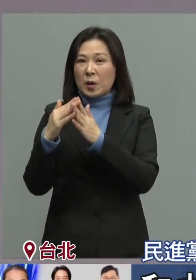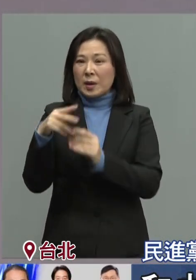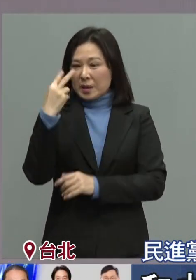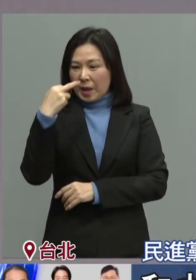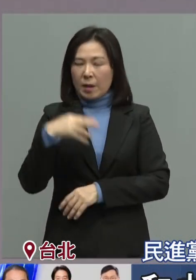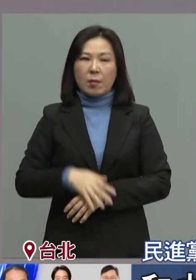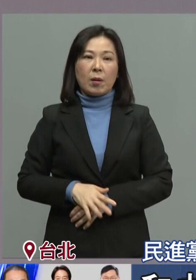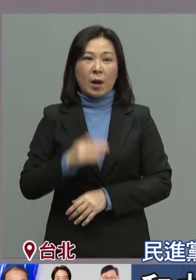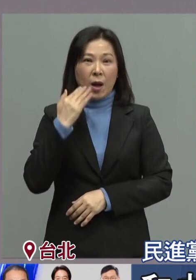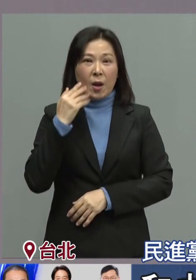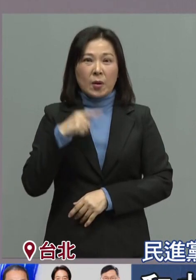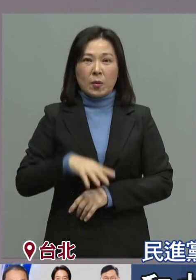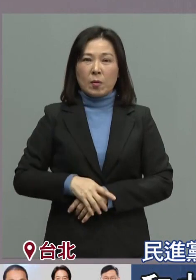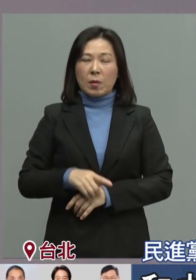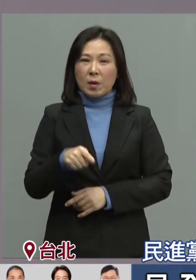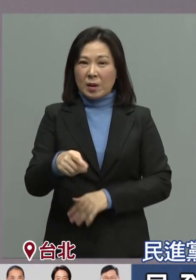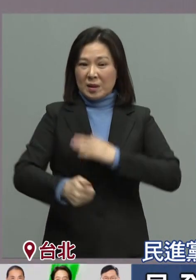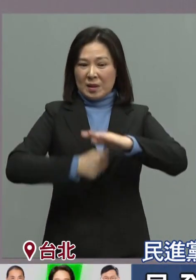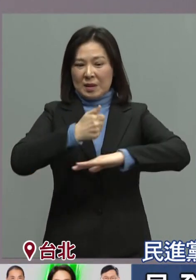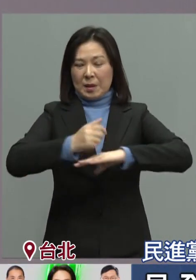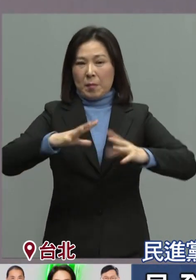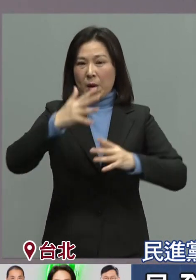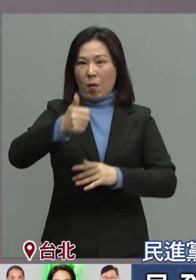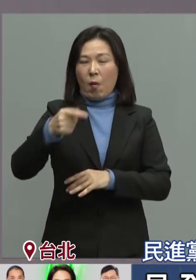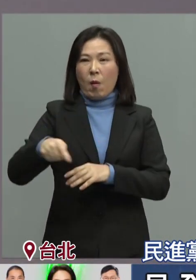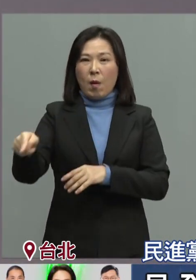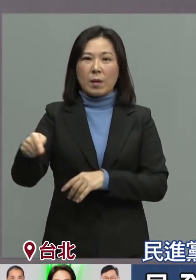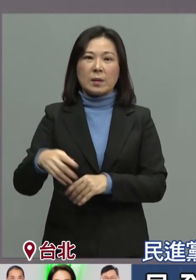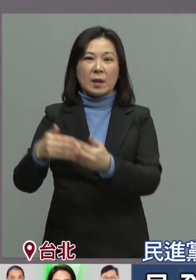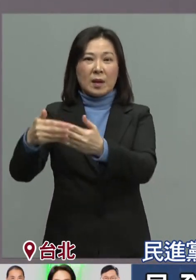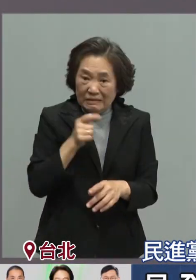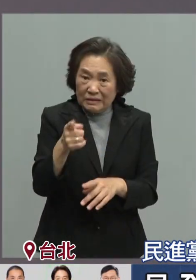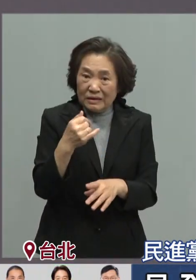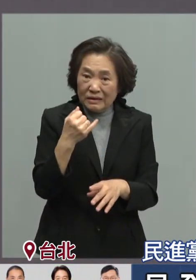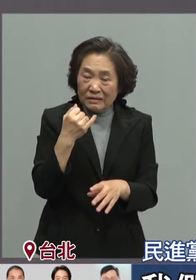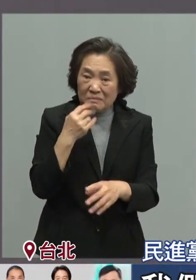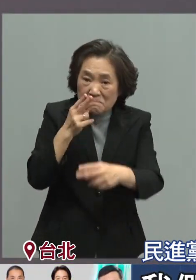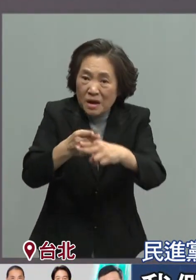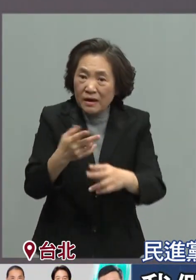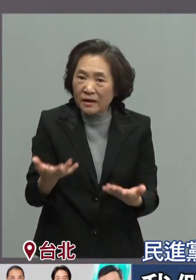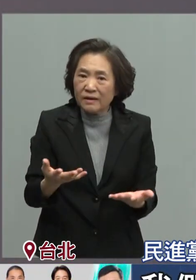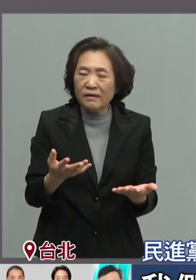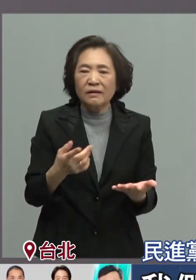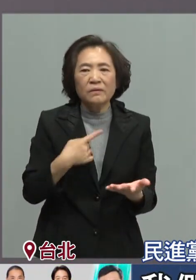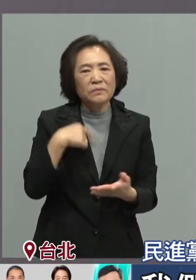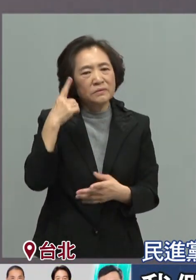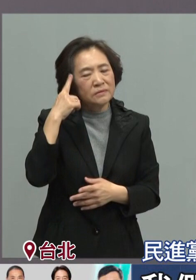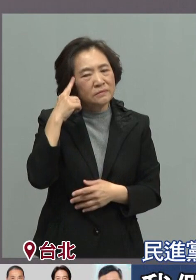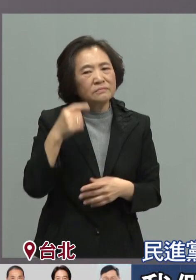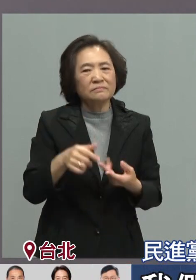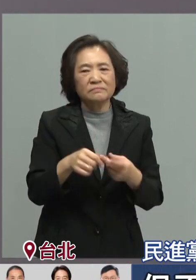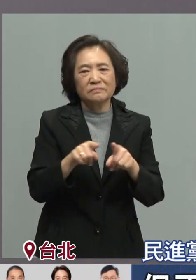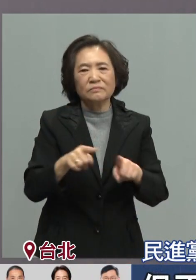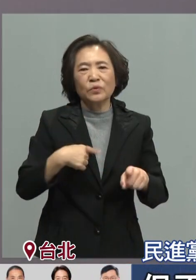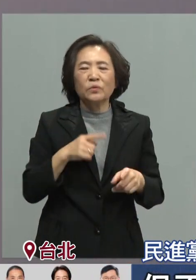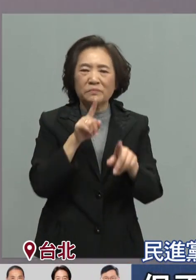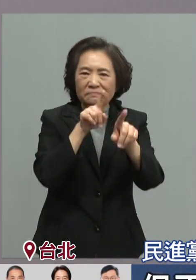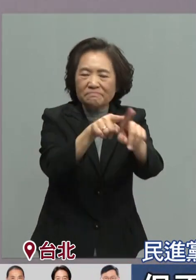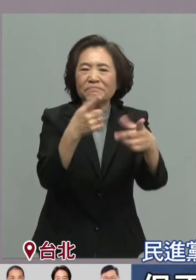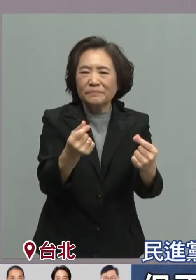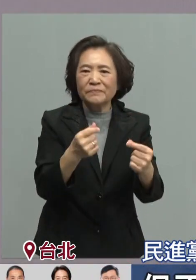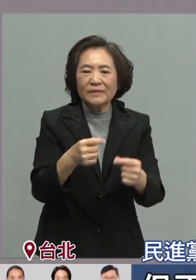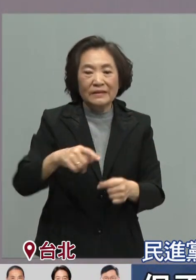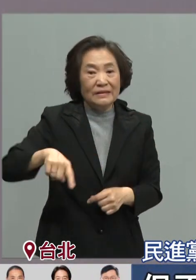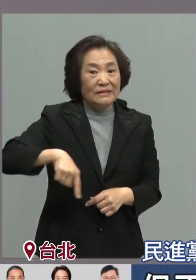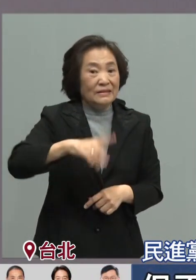和中国签作协议，是全国人民都要哭。我们都一样追求和平，但不一样的是，你